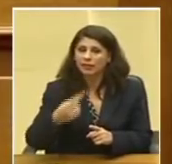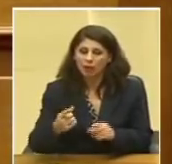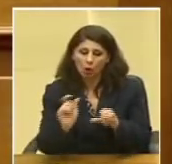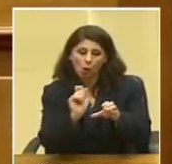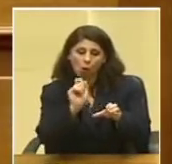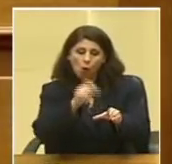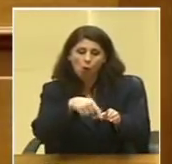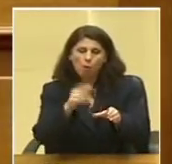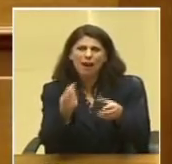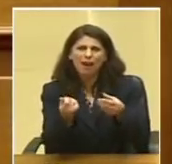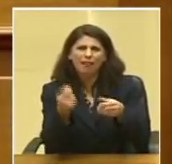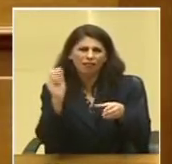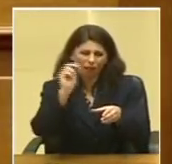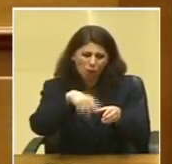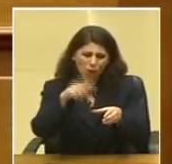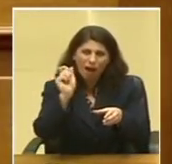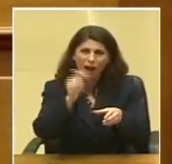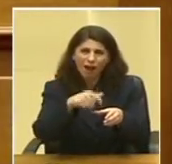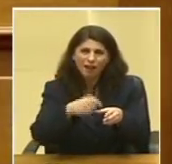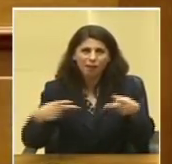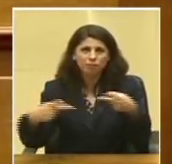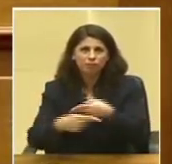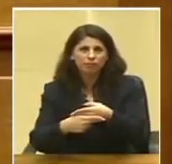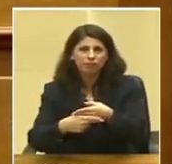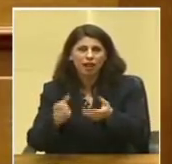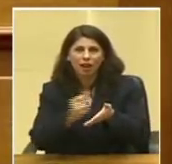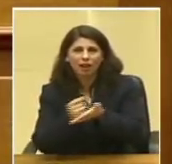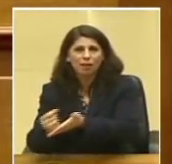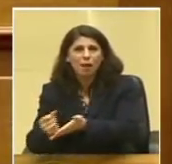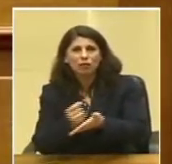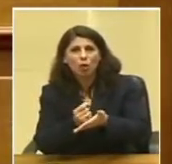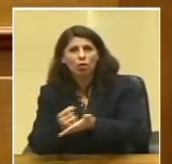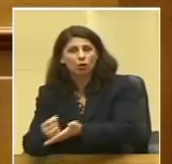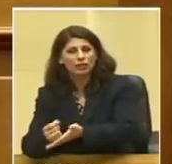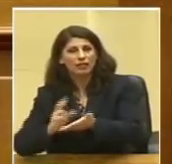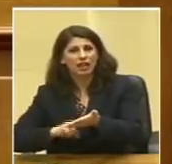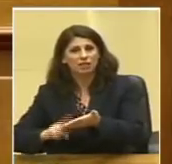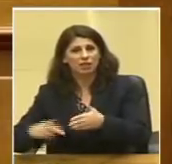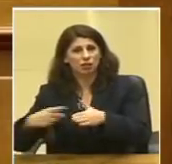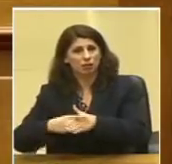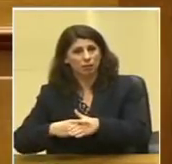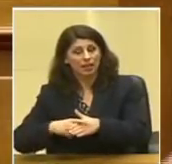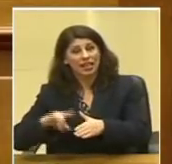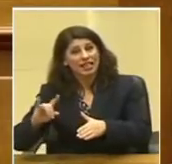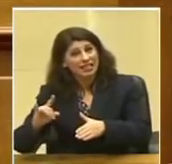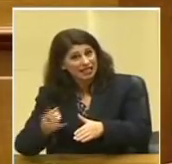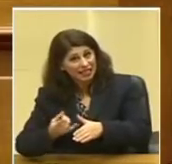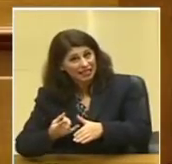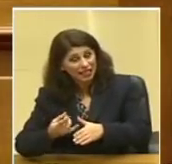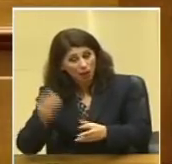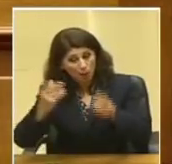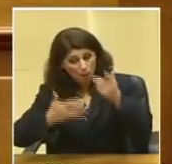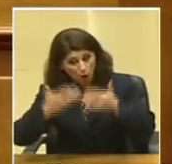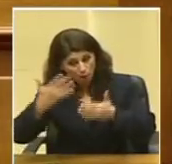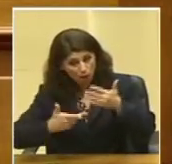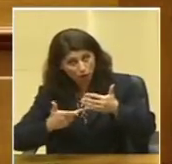σας θα διακόψει τη χρηματοδότηση των ασφαλιστικών ταμείων και είτε θα τεινάξει ξανά τον προϋπολογισμό στον